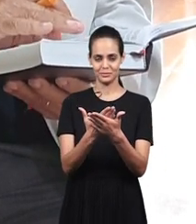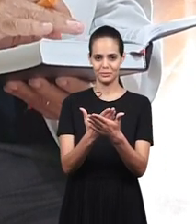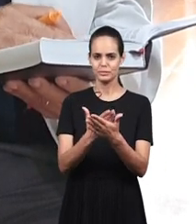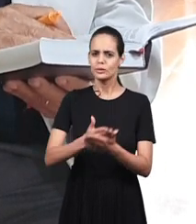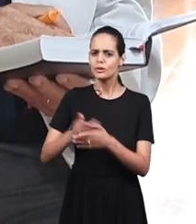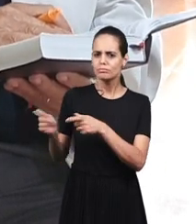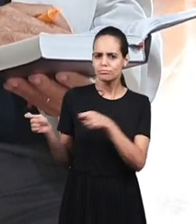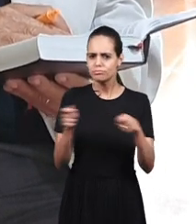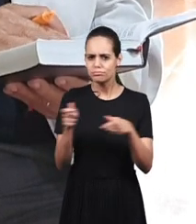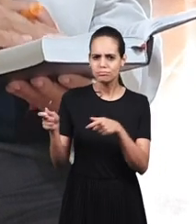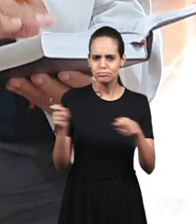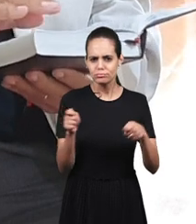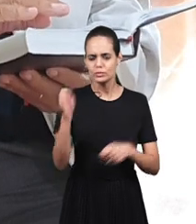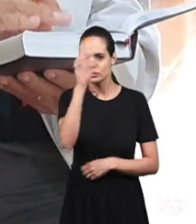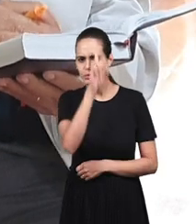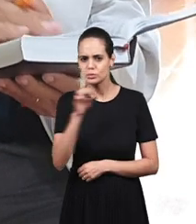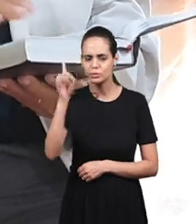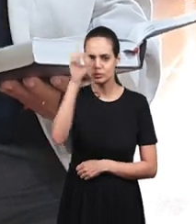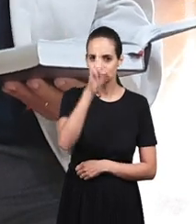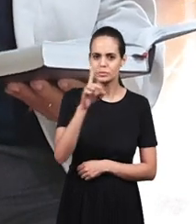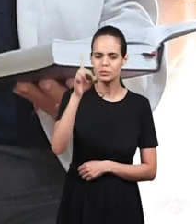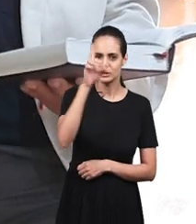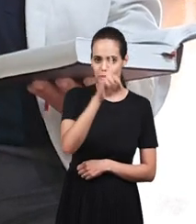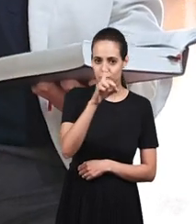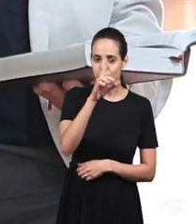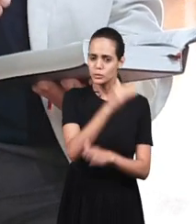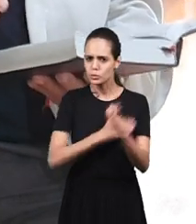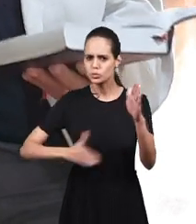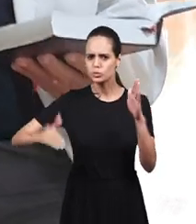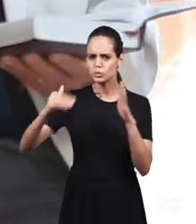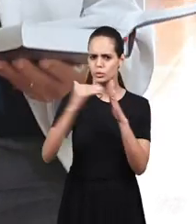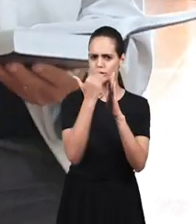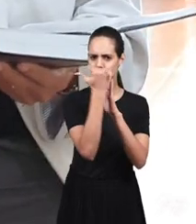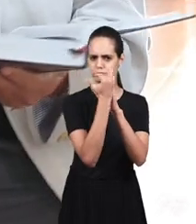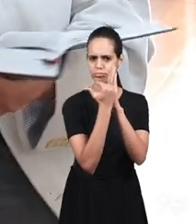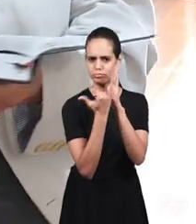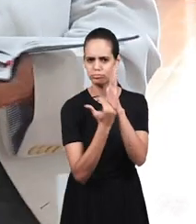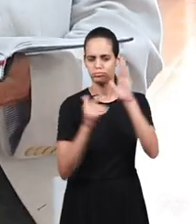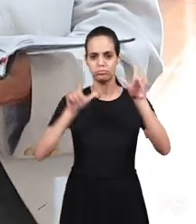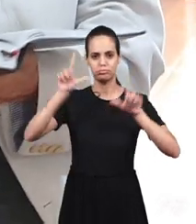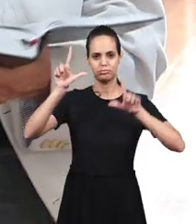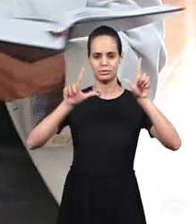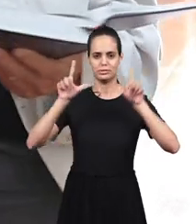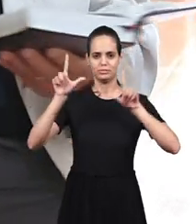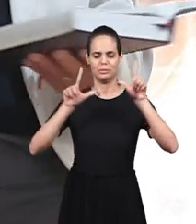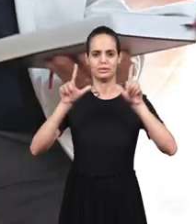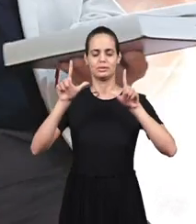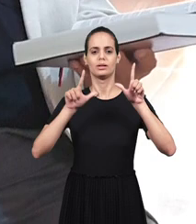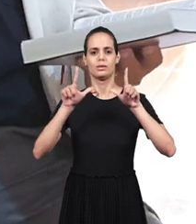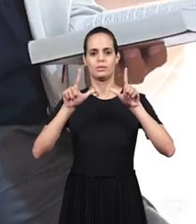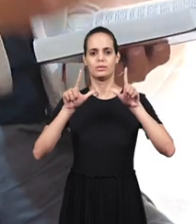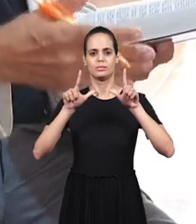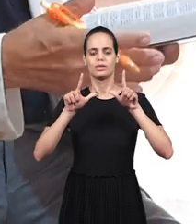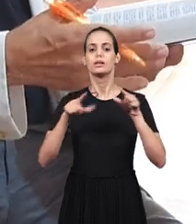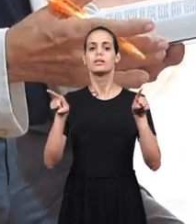cette étude. Nous allons donner la continuité tous les dimanches